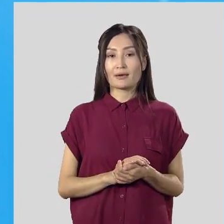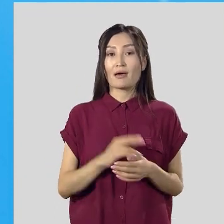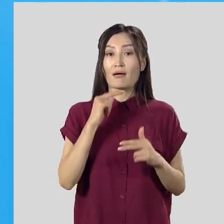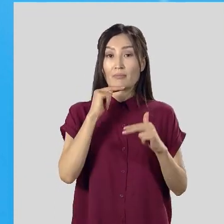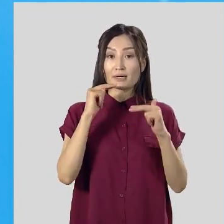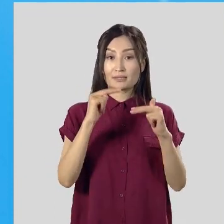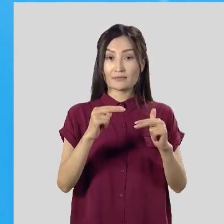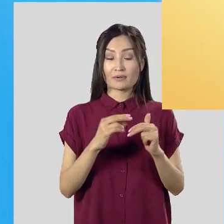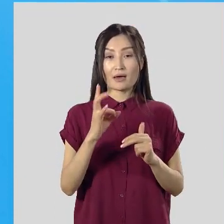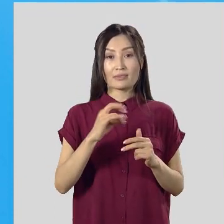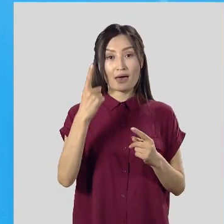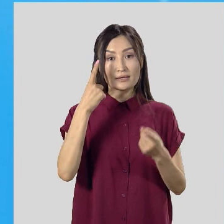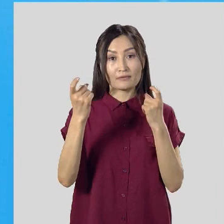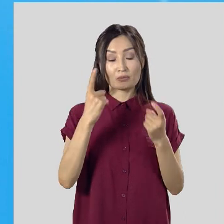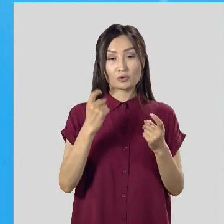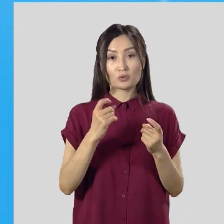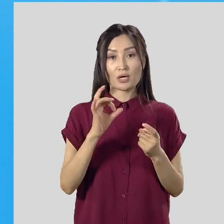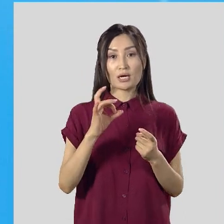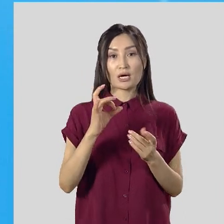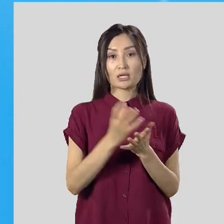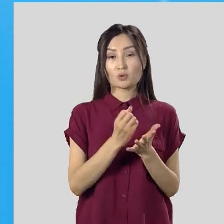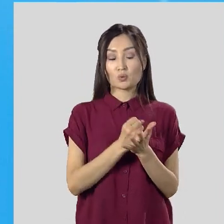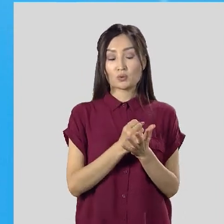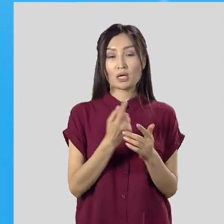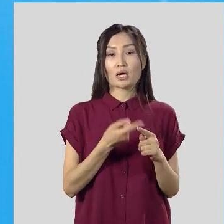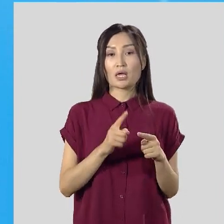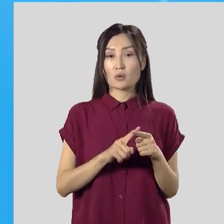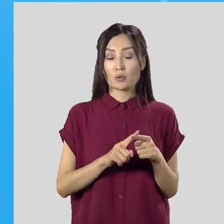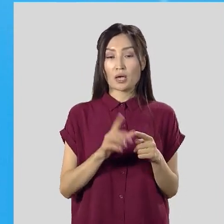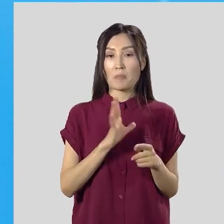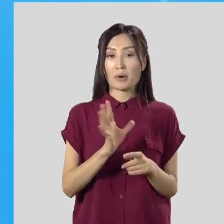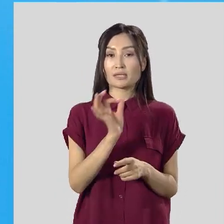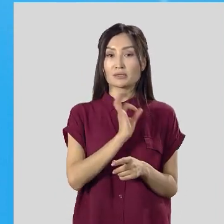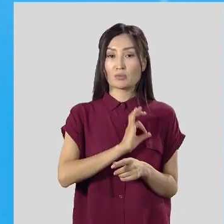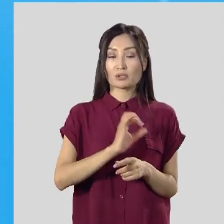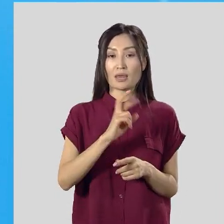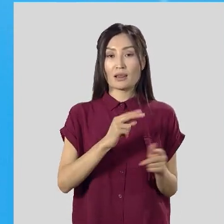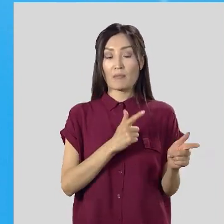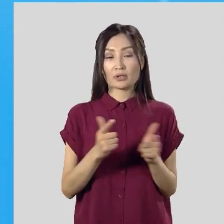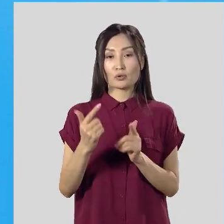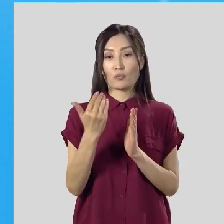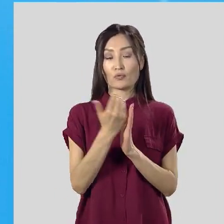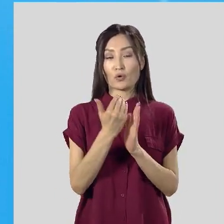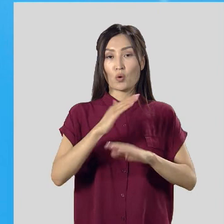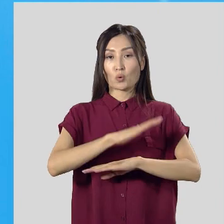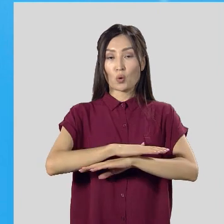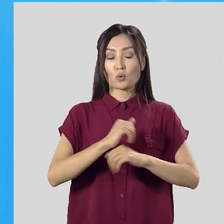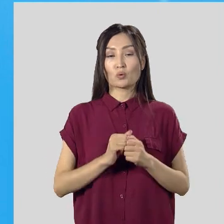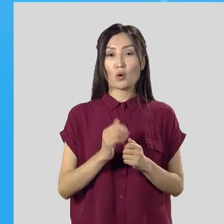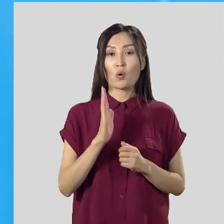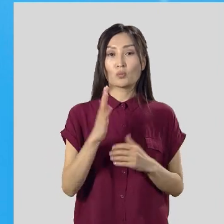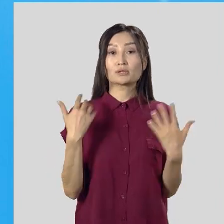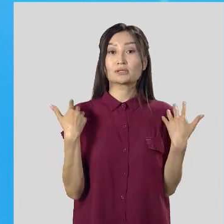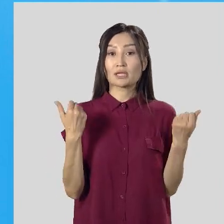Обратите внимание на информационные ресурсы, которые были использованы для подготовки к уроку.